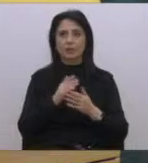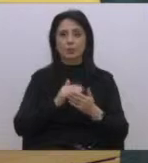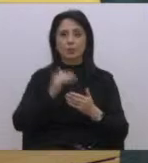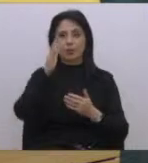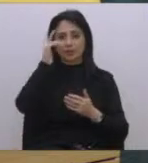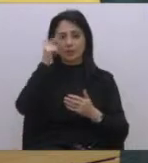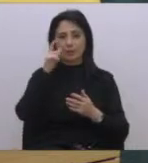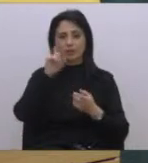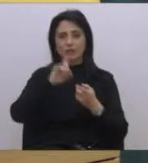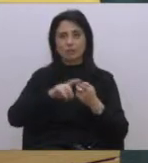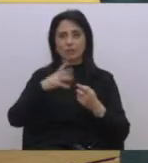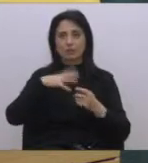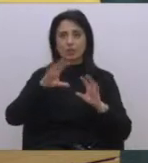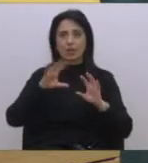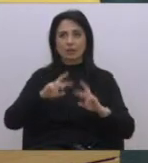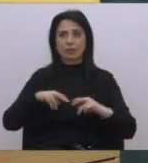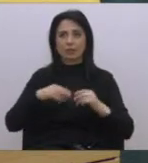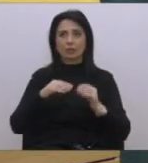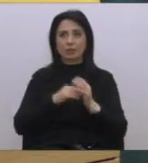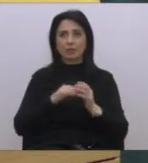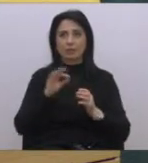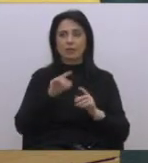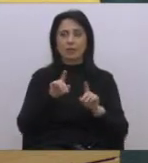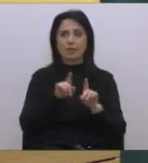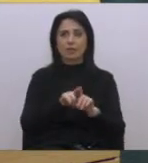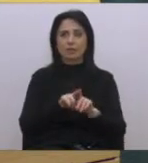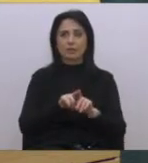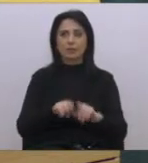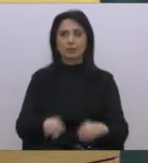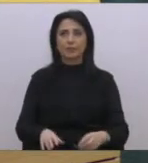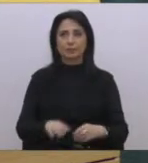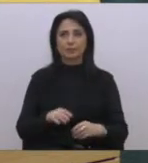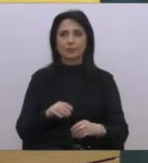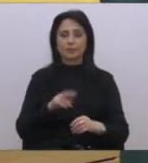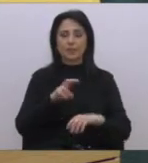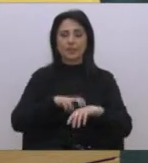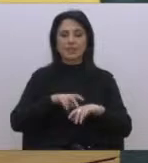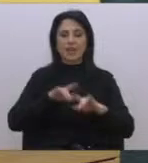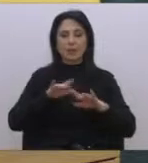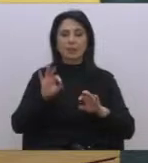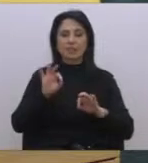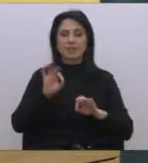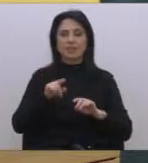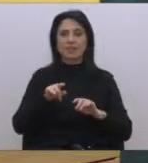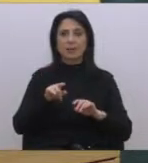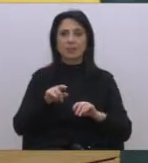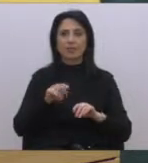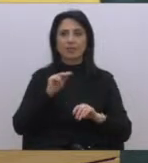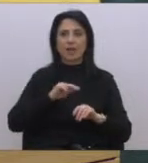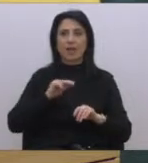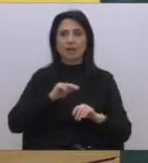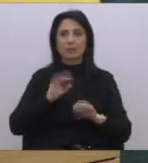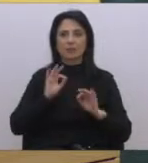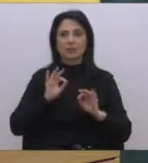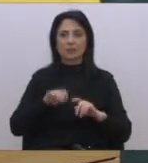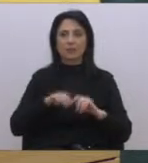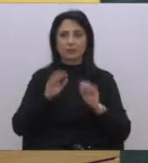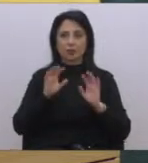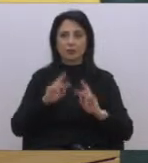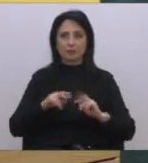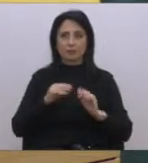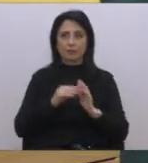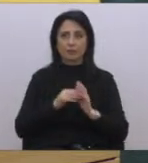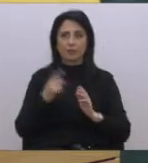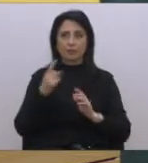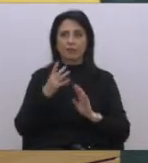Maglis, Gangre, Bishet, Sakartos, Kanuși, Culeba, Bishet, Anada, Seve, Sakim, Sakim, Bishet, Sakim, Promelit, Administrațiul, Samarta, Targovis, Codex, Sakim,